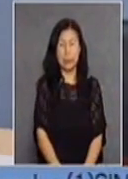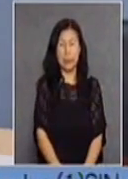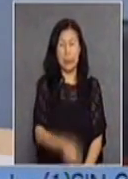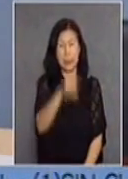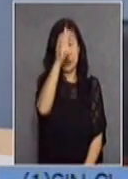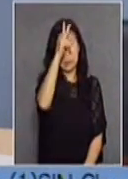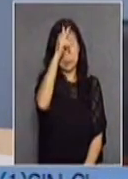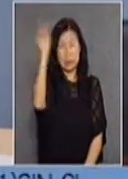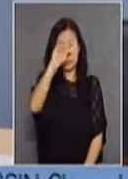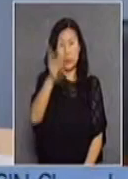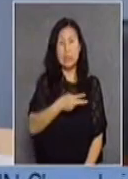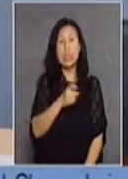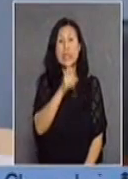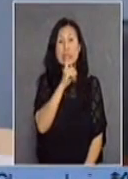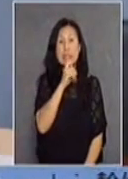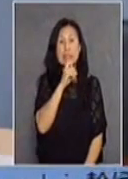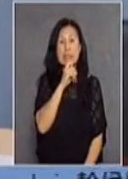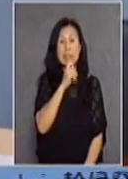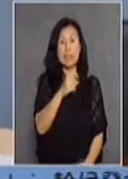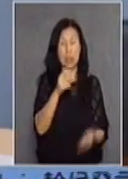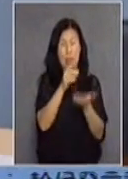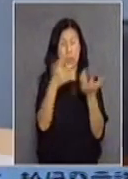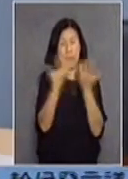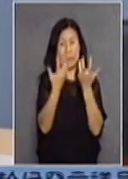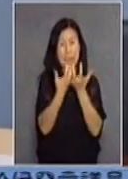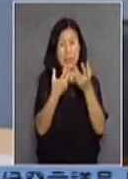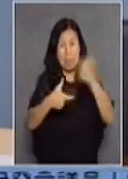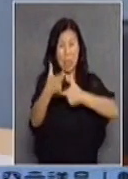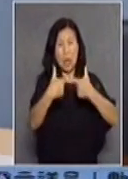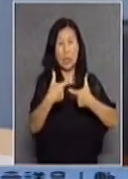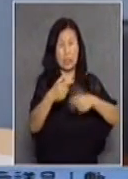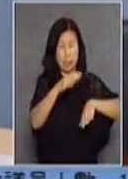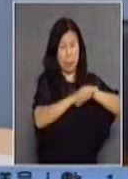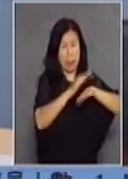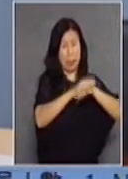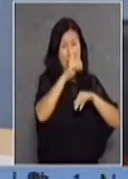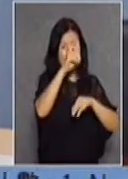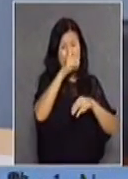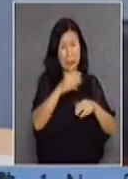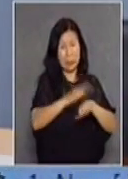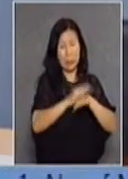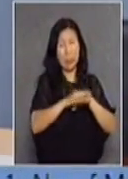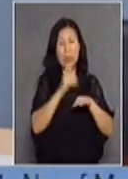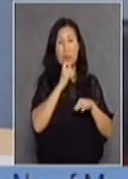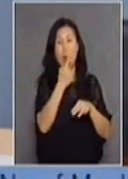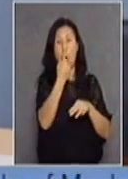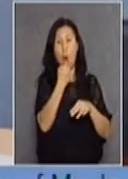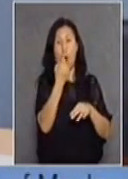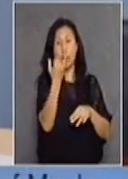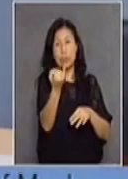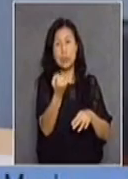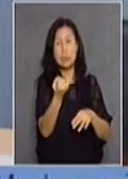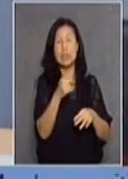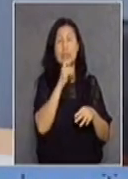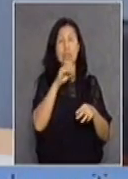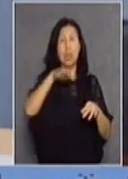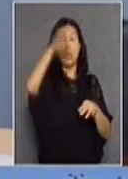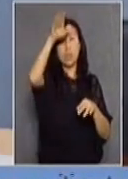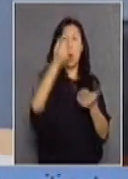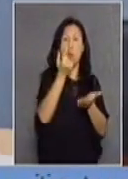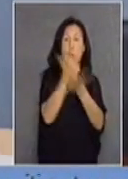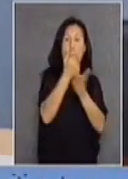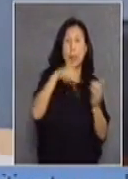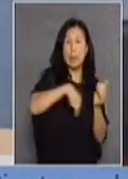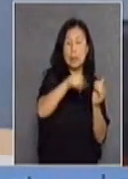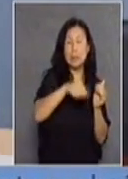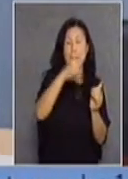府經常說要有財政紀律，不可以有經營財赤字。問題是高地價政策導致多年